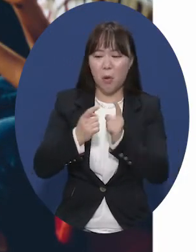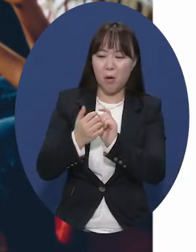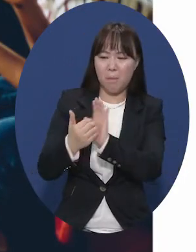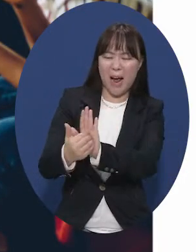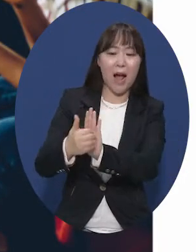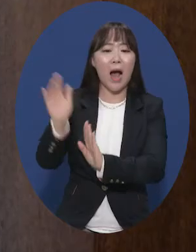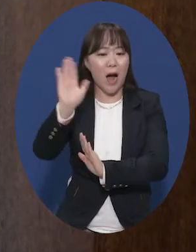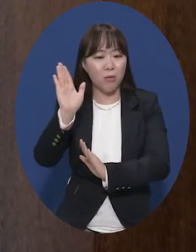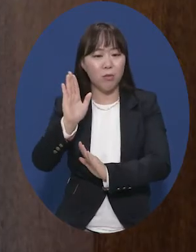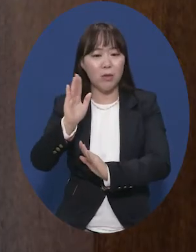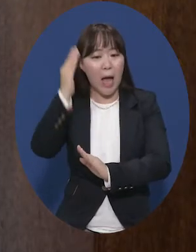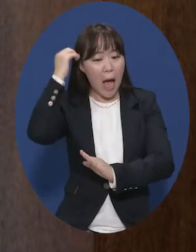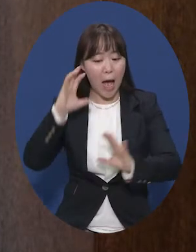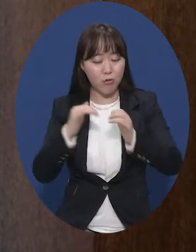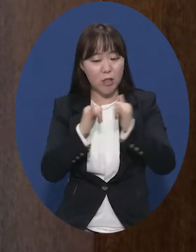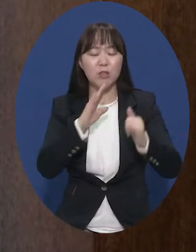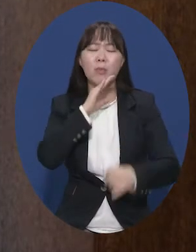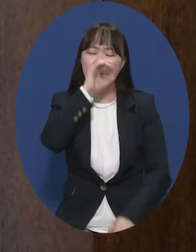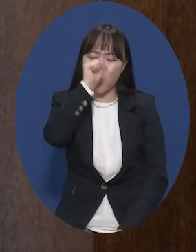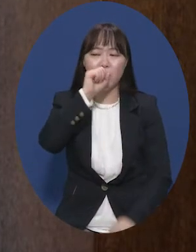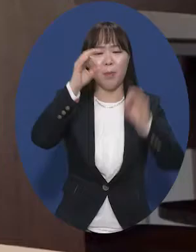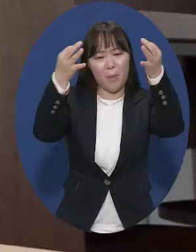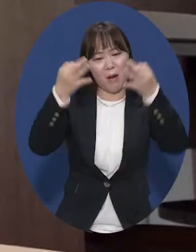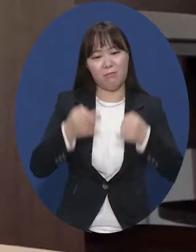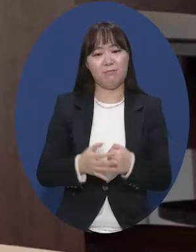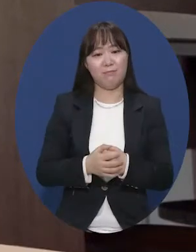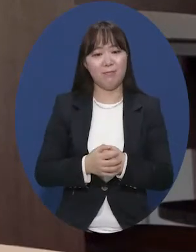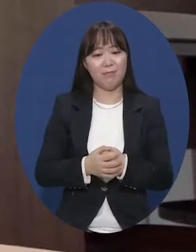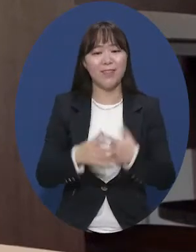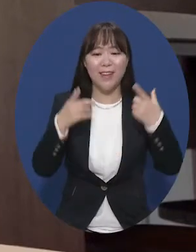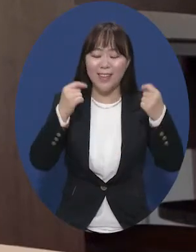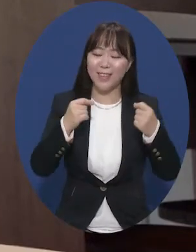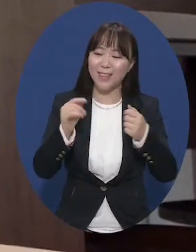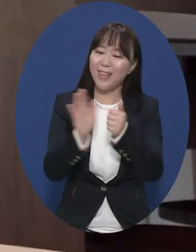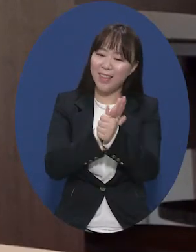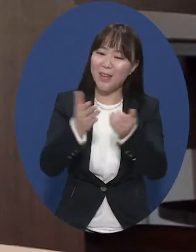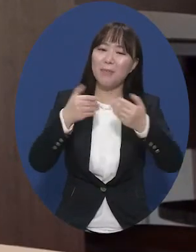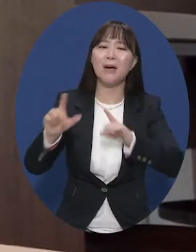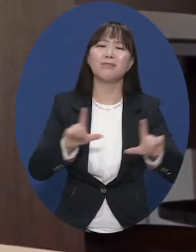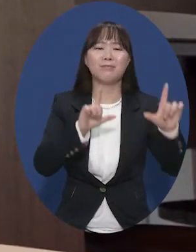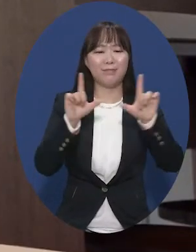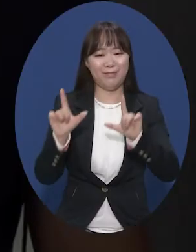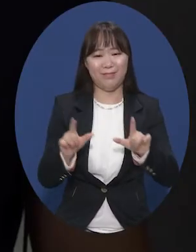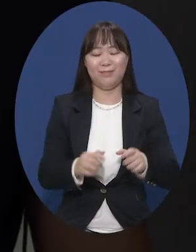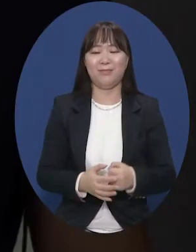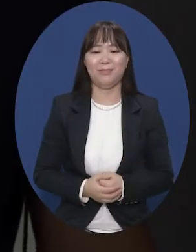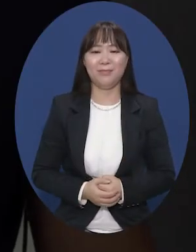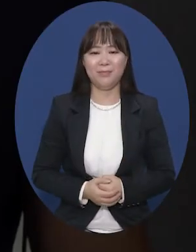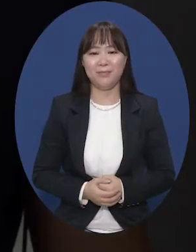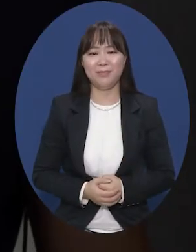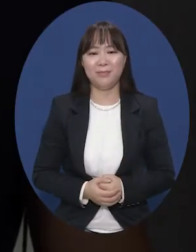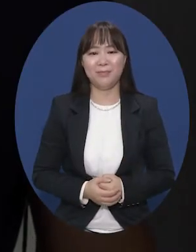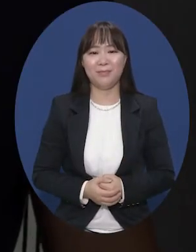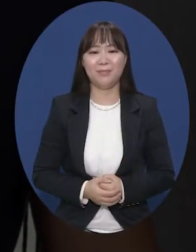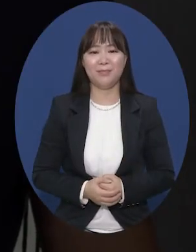많이 하지 않고 한국인들을 너무나 좋게 여기는 거, 이제 그래서 저희는 그런 큰 혜택을 받고 살고 있죠.